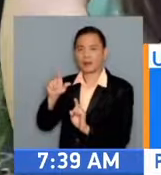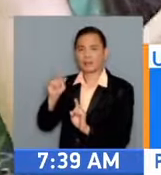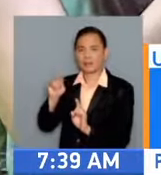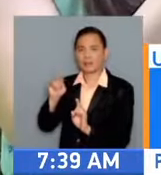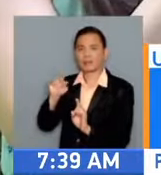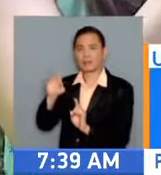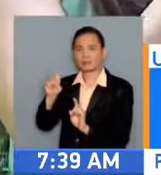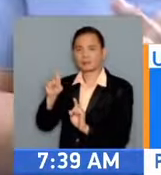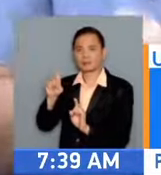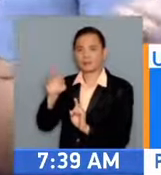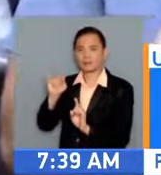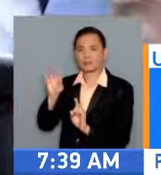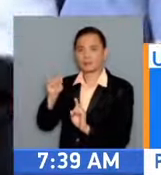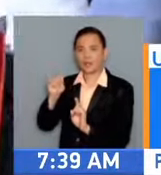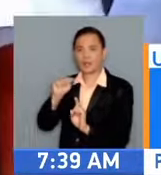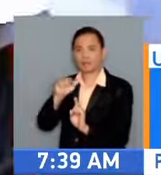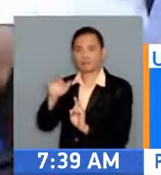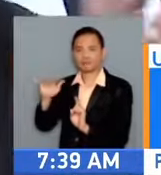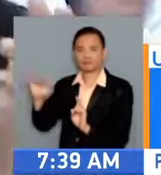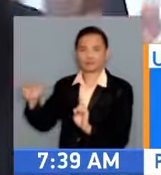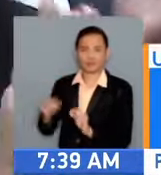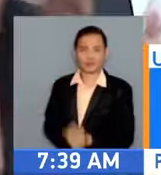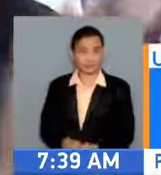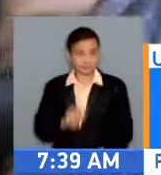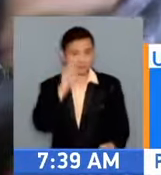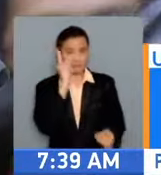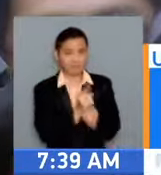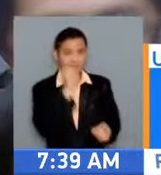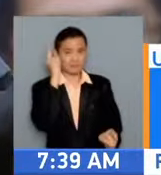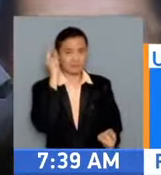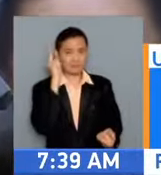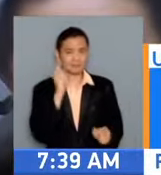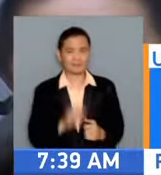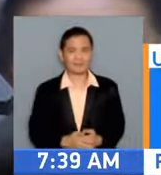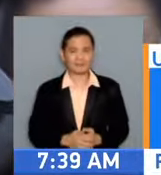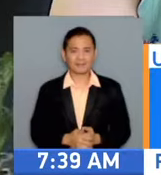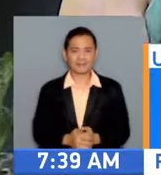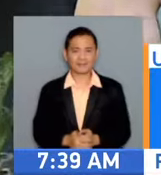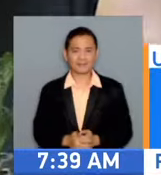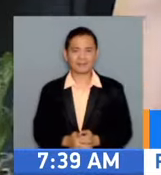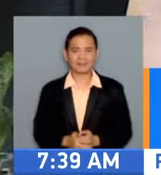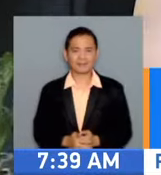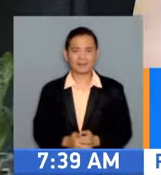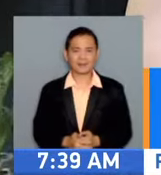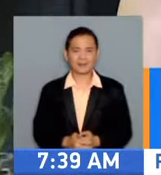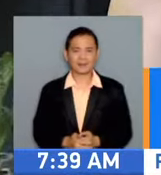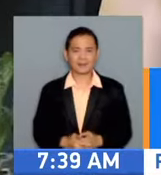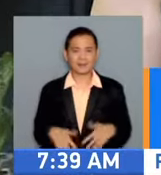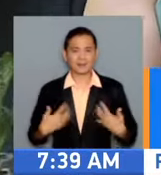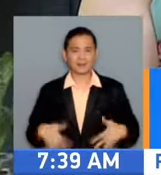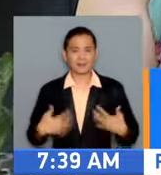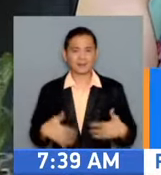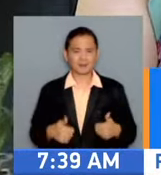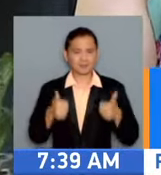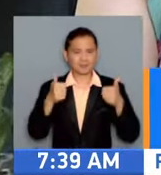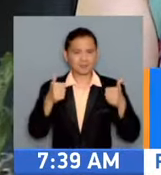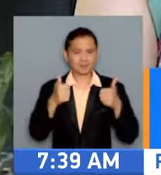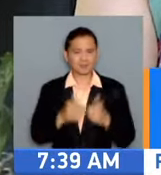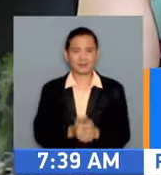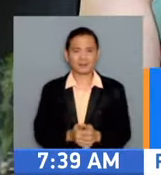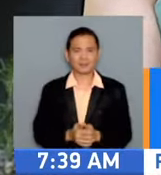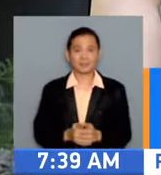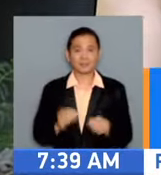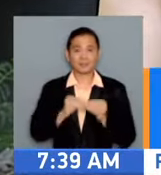Cordova Link Expressway. Okay, we're off to a good start. I love it. Okay. Ayan ang second question natin for easy round. Ano